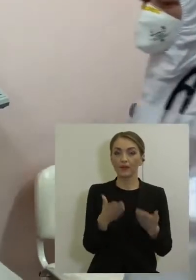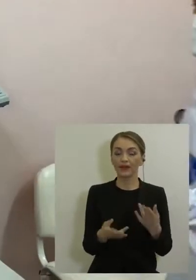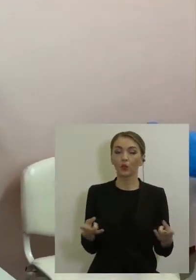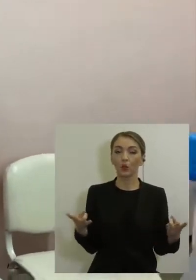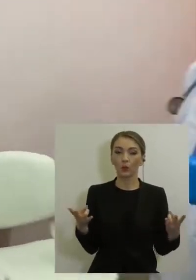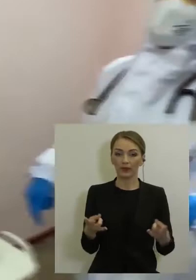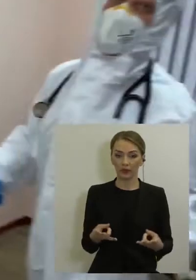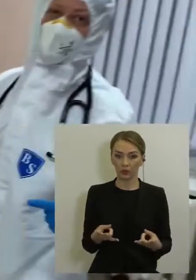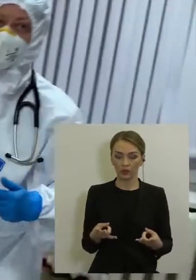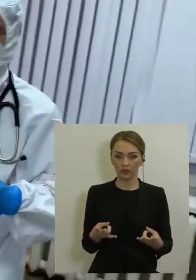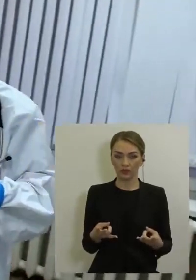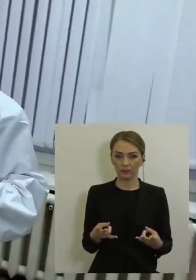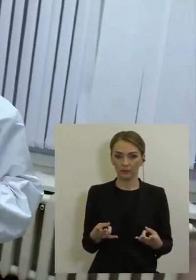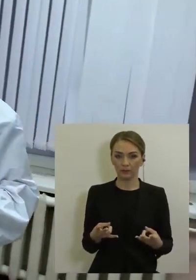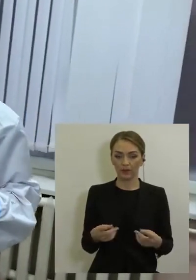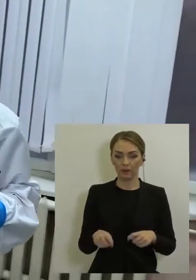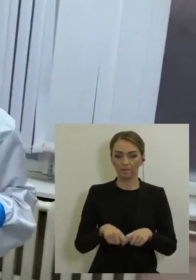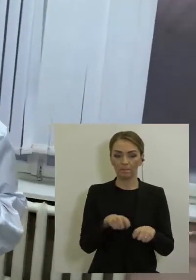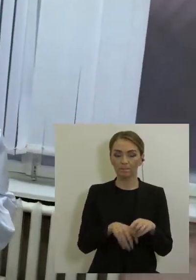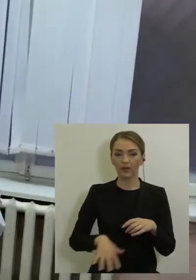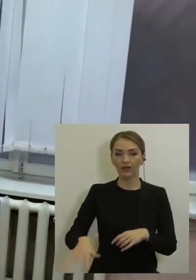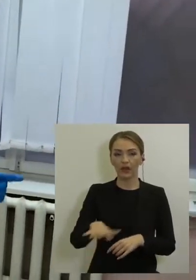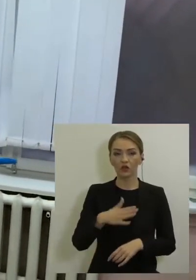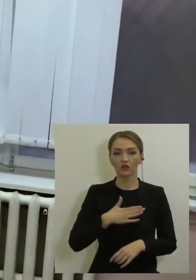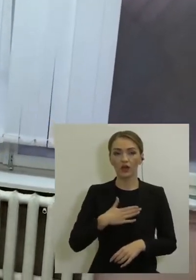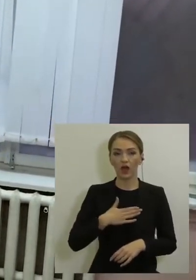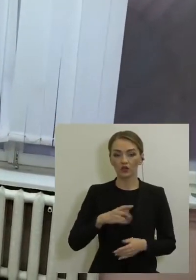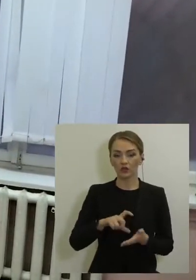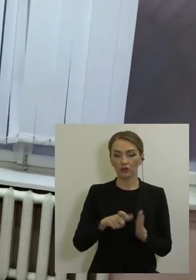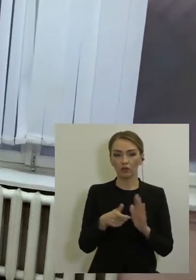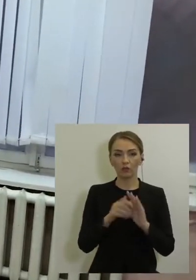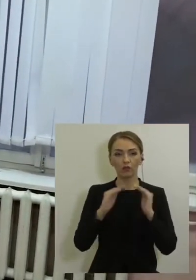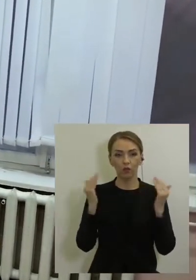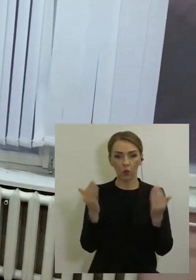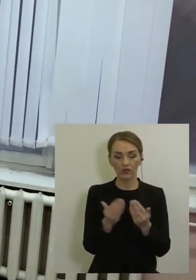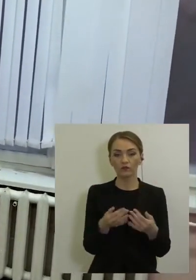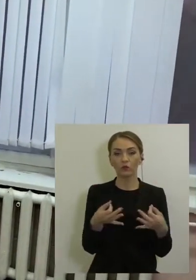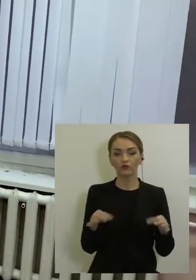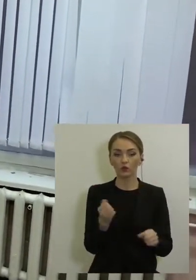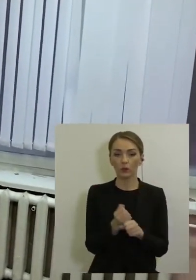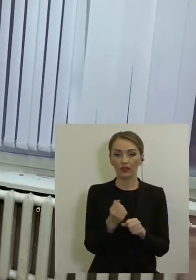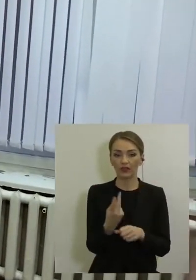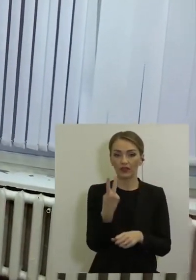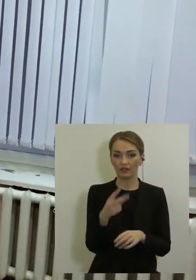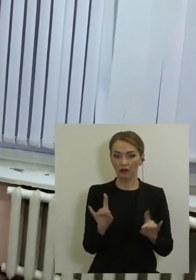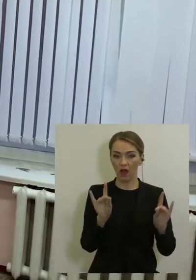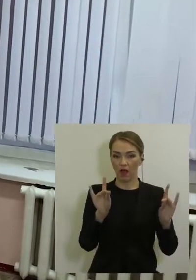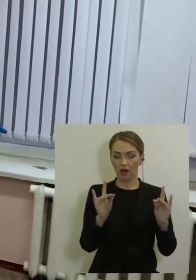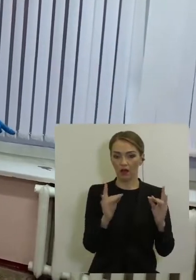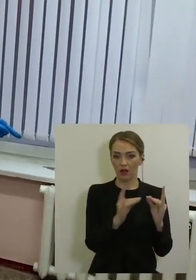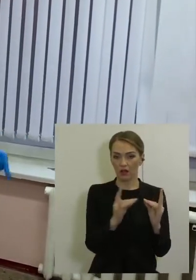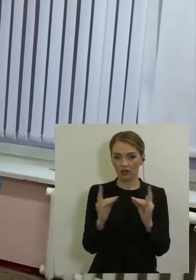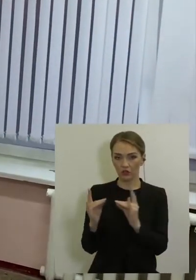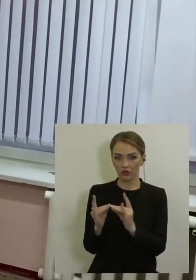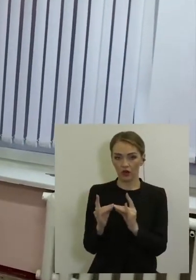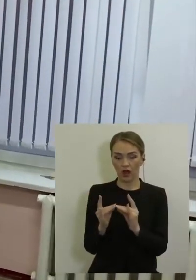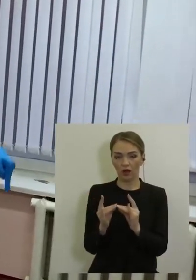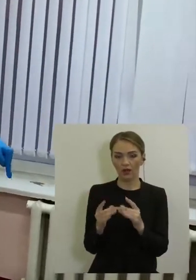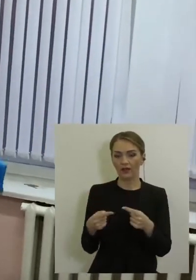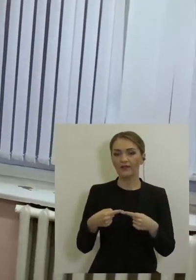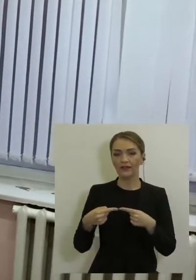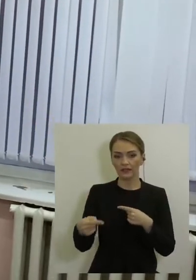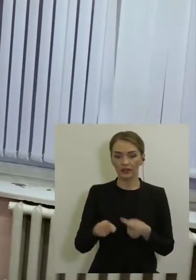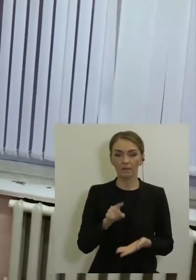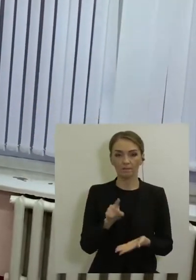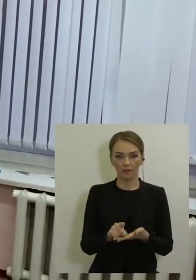необхідності метраж наших боксів дозволяє зробити два ліжка, між ними буде достовірна відстань, та